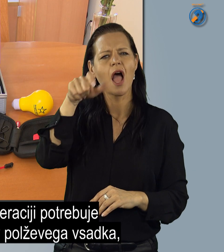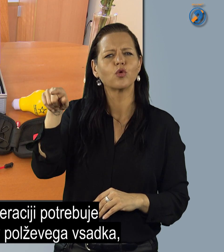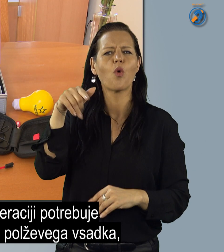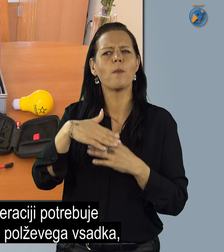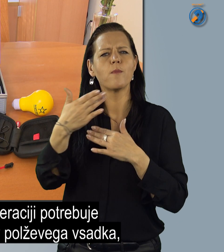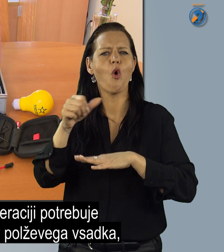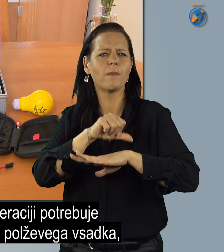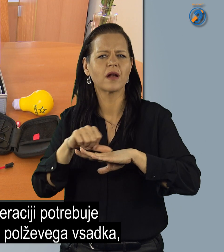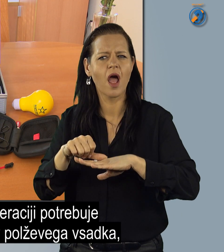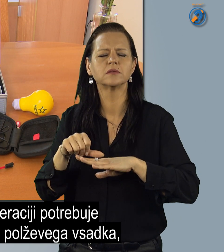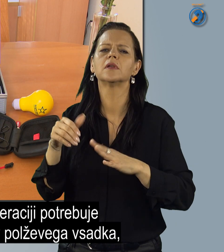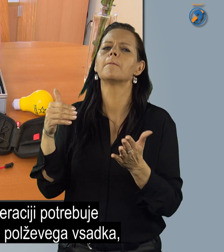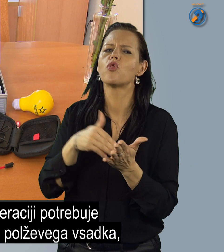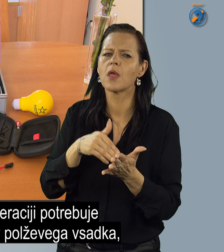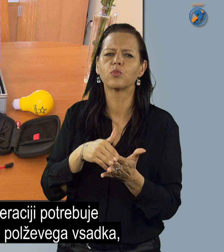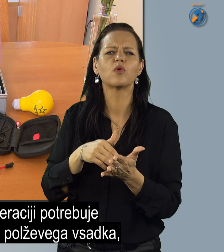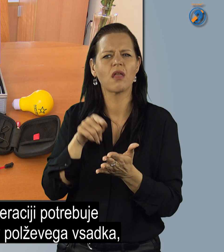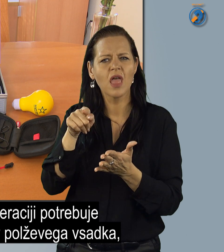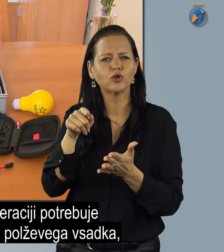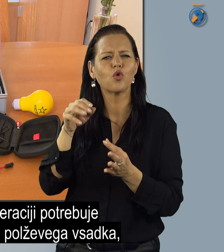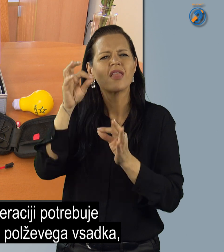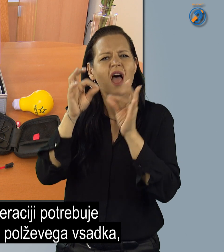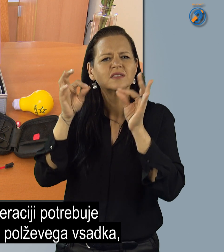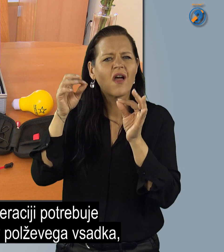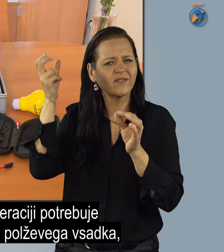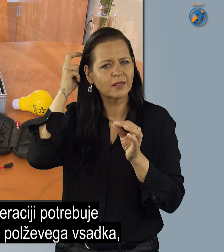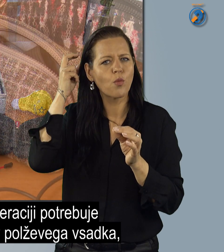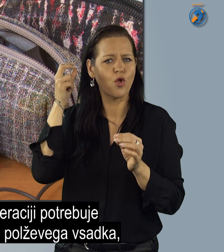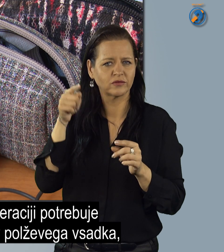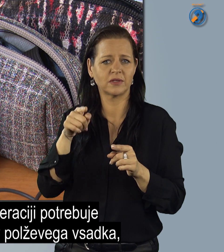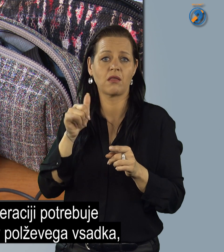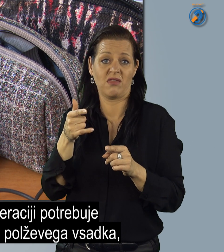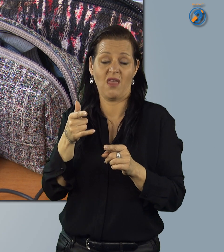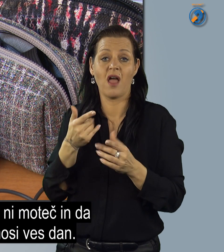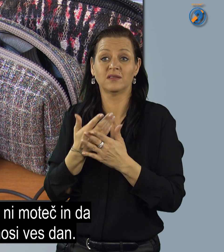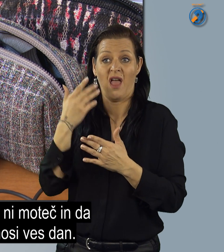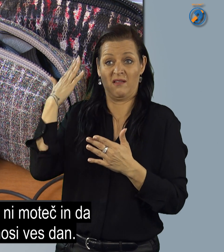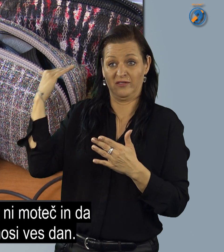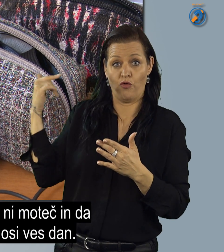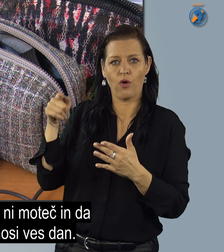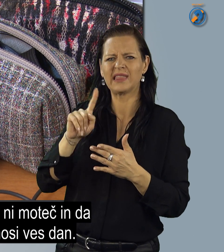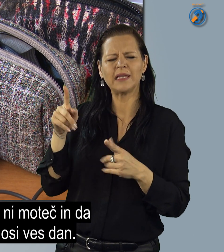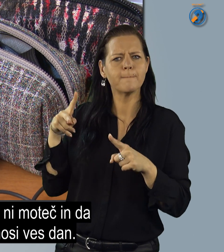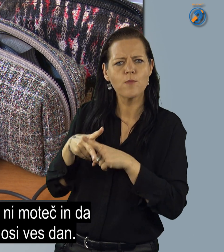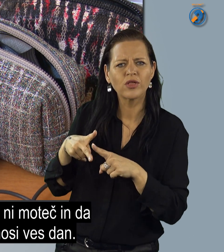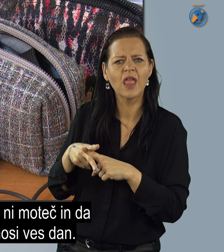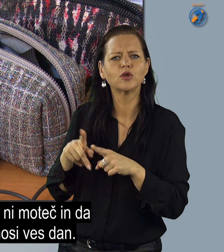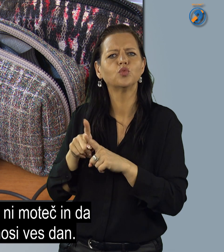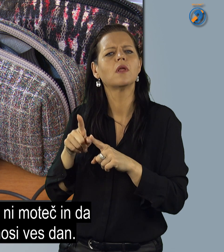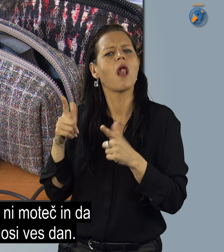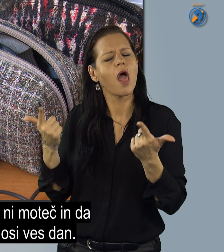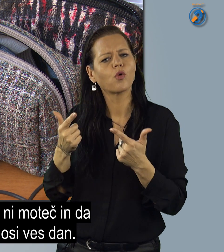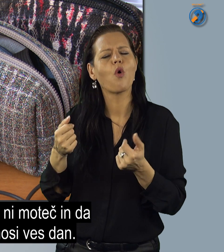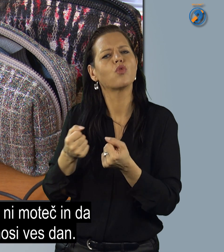Vsakdo po operaciji potrebuje takšno nastavitev polževega vsadka, da zanj zvok ni moteč in da ga lahko nosi